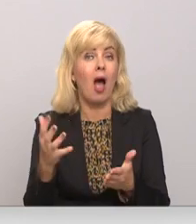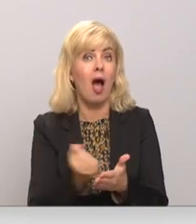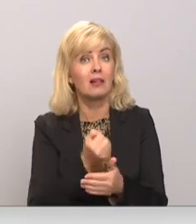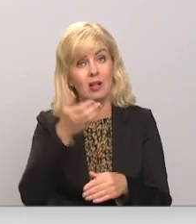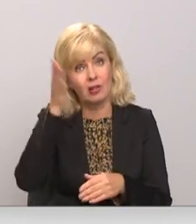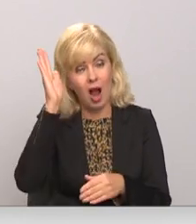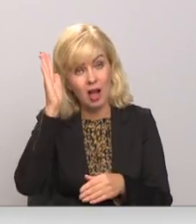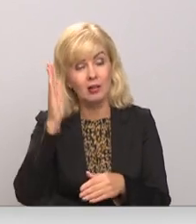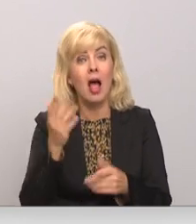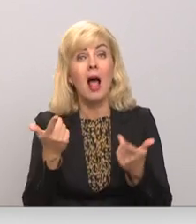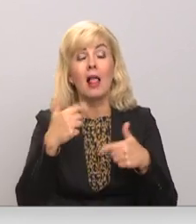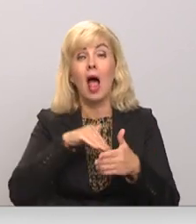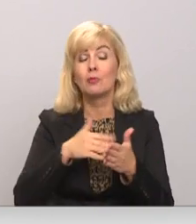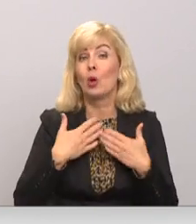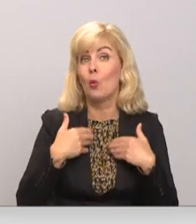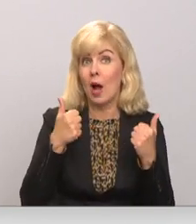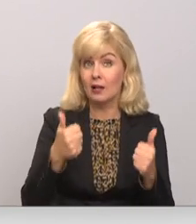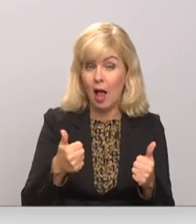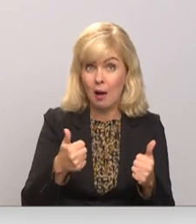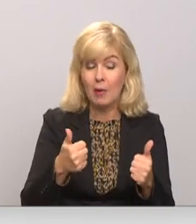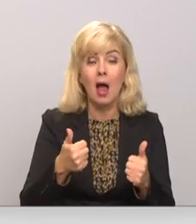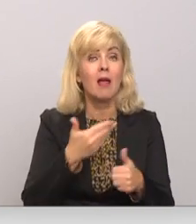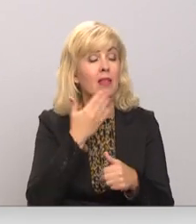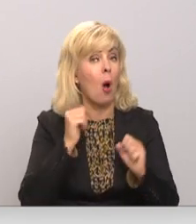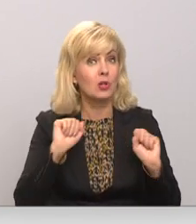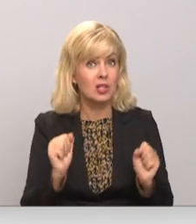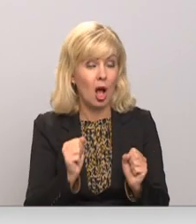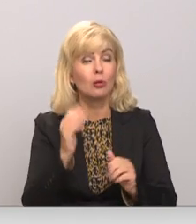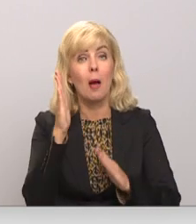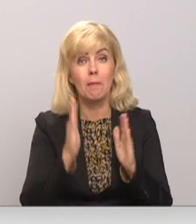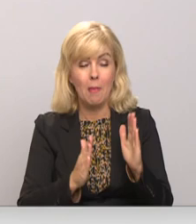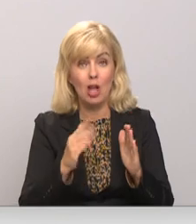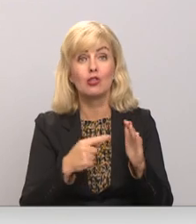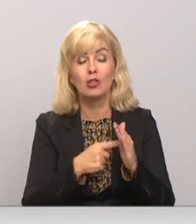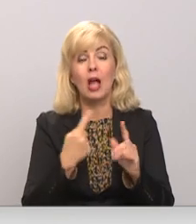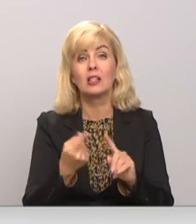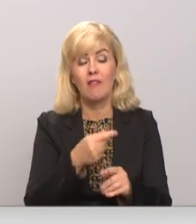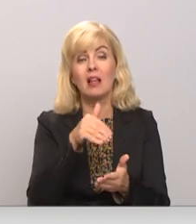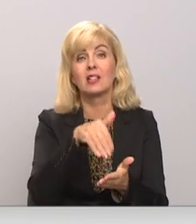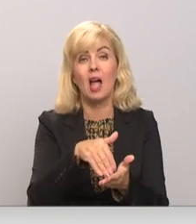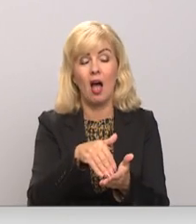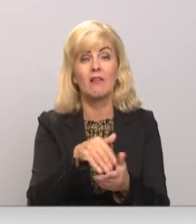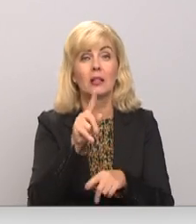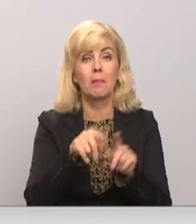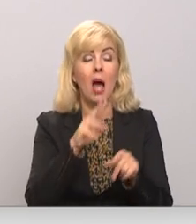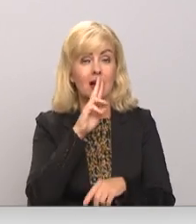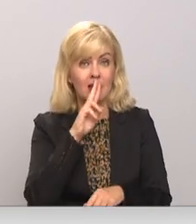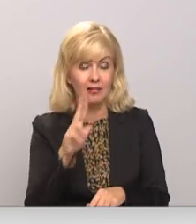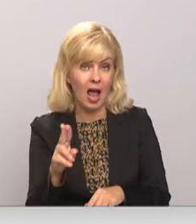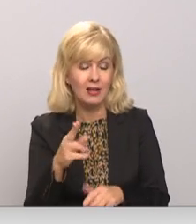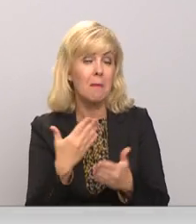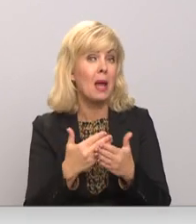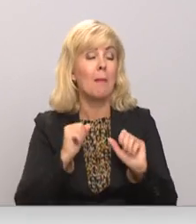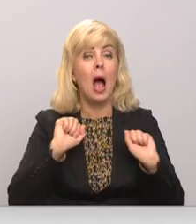gailenes. Ja laikapstākļi ir labvēlīgi un bez daudz salnām, tad meža vēltes var turēties vēl pāris nedēļas. Ja ir